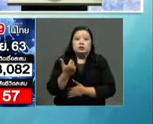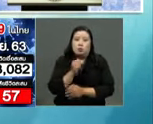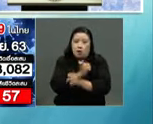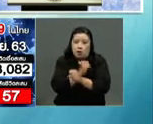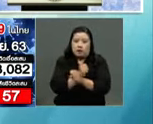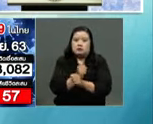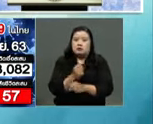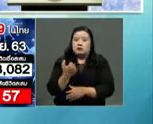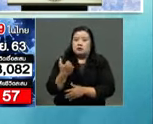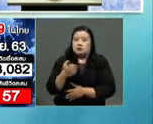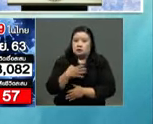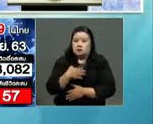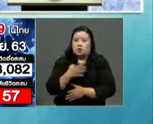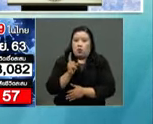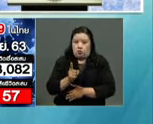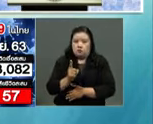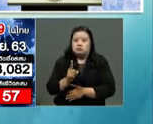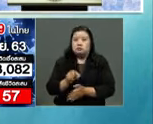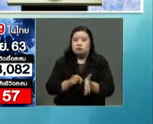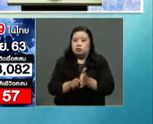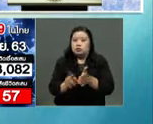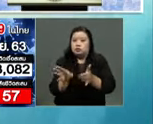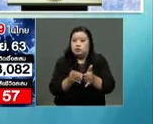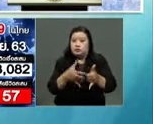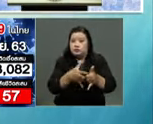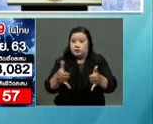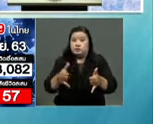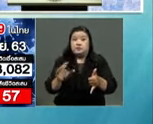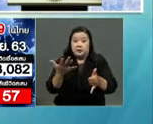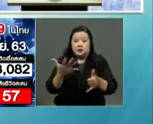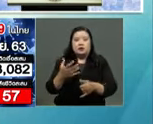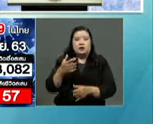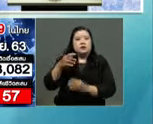วันเรายังไม่น่าไว้วางใจครับถ้าบอกว่าต้องไม่พบภายในประเทศของเราเลยอย่างน้อย2สัปดาห์ถึง 3